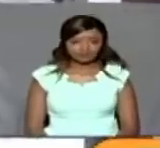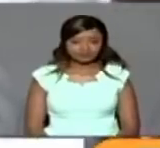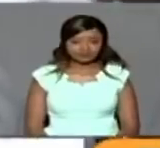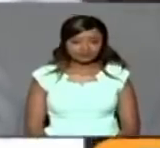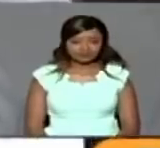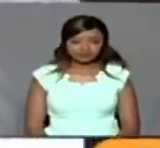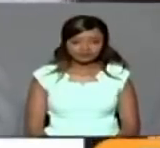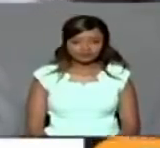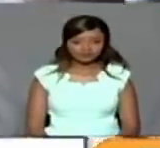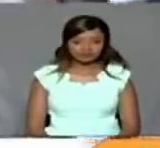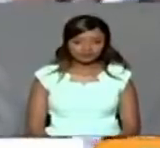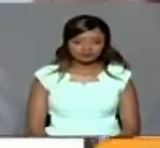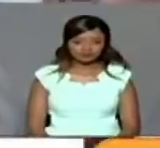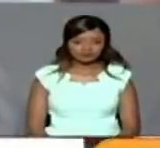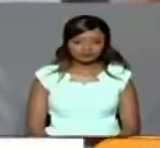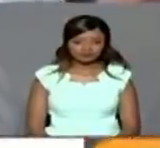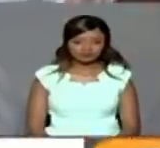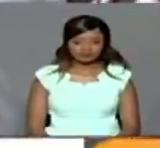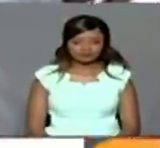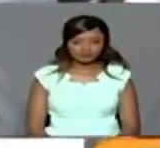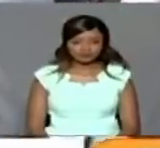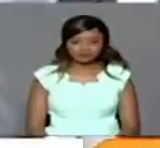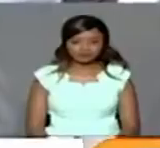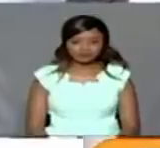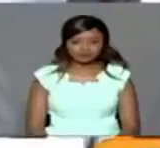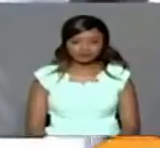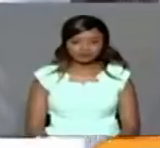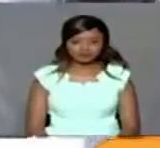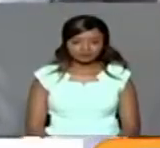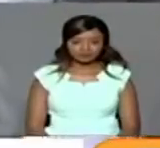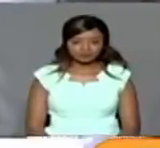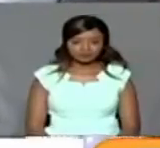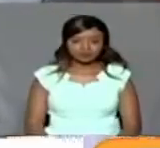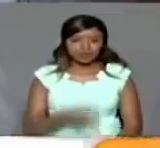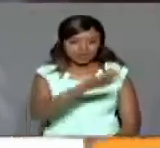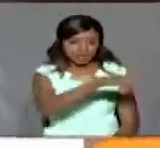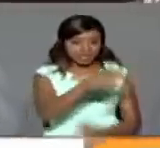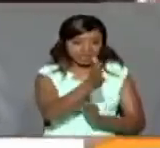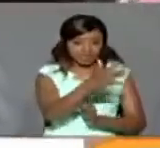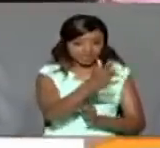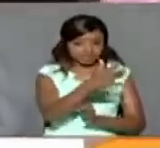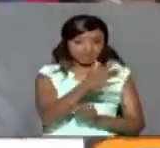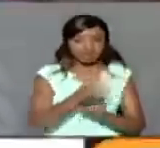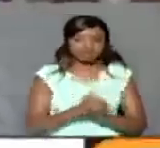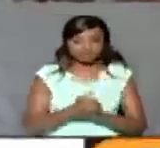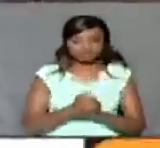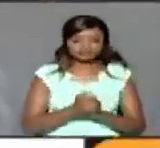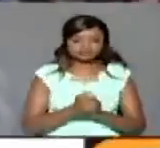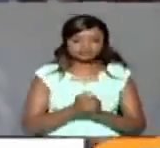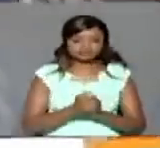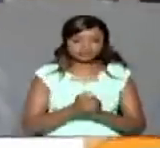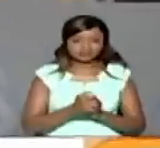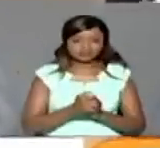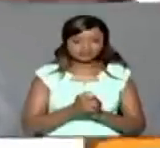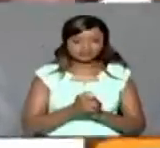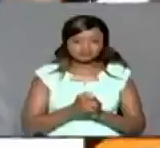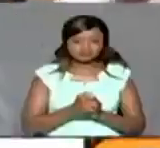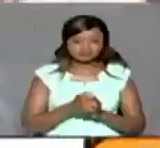Katika ziara ya kukagua miradi ya maendeleo eneo bunge la Embakasi Magharibi hapa Nairobi,